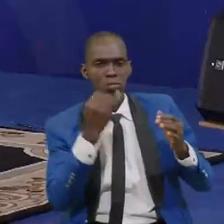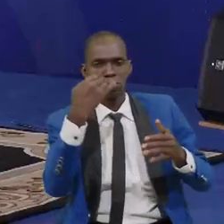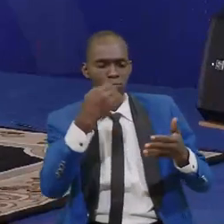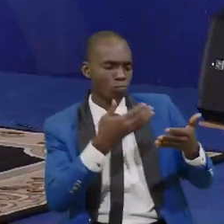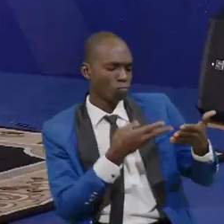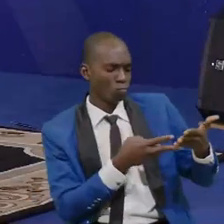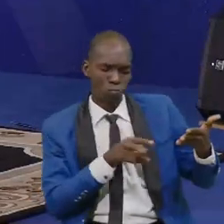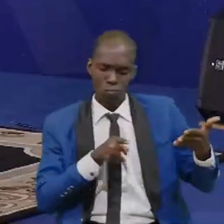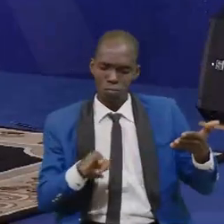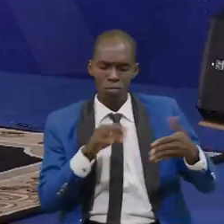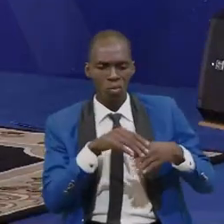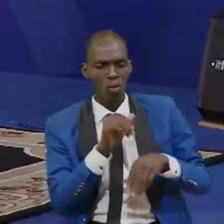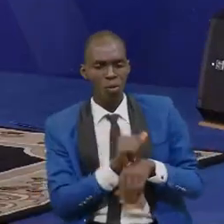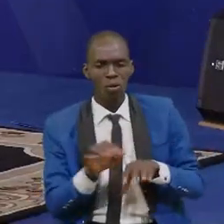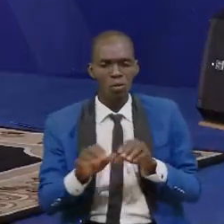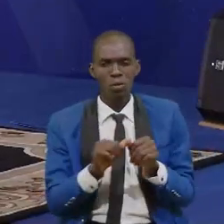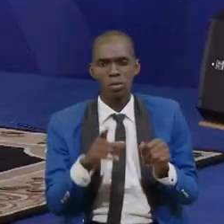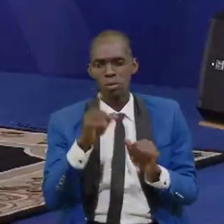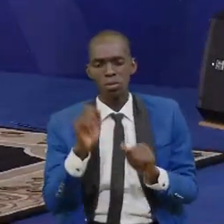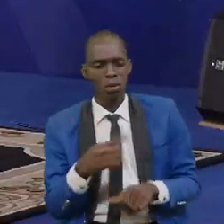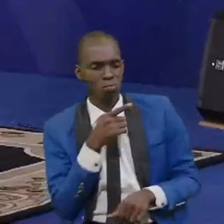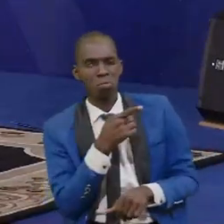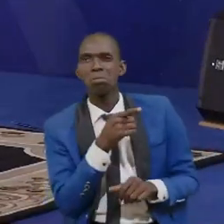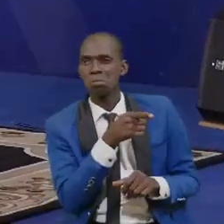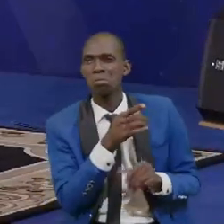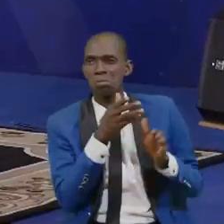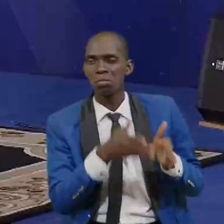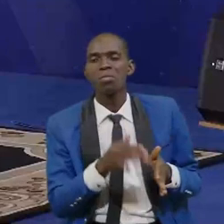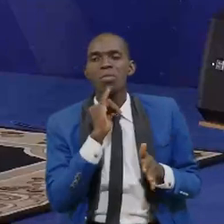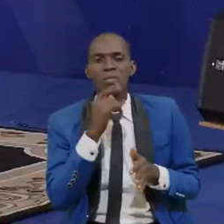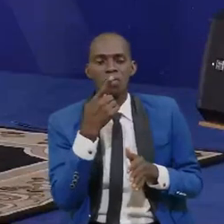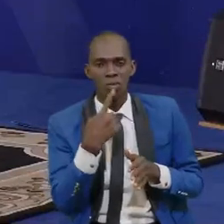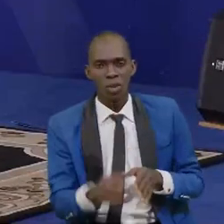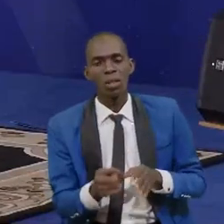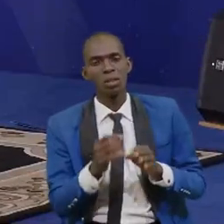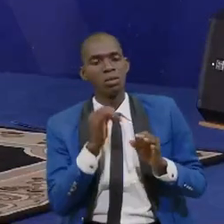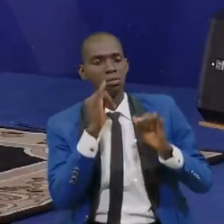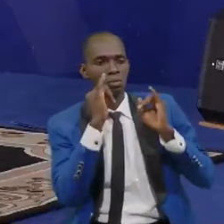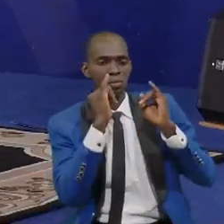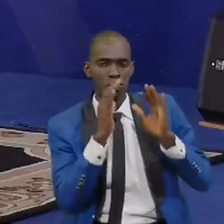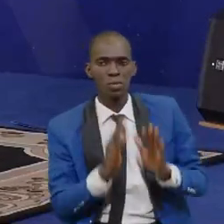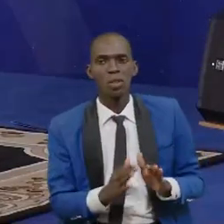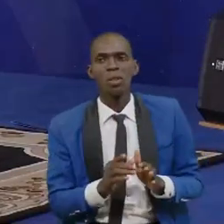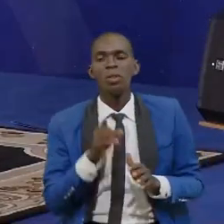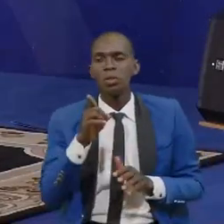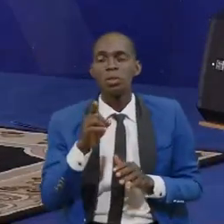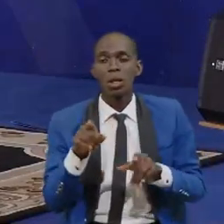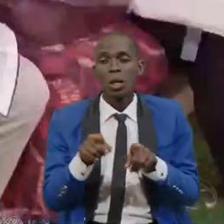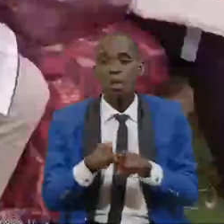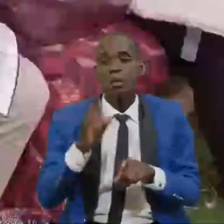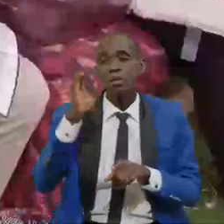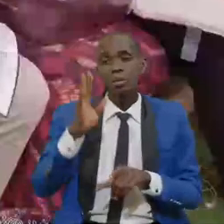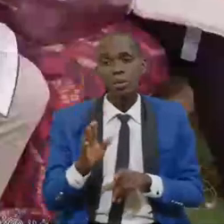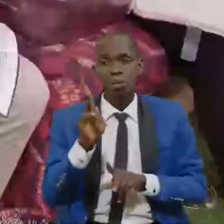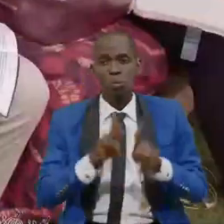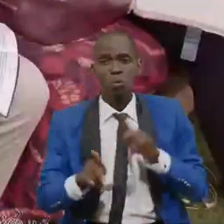regarde toutes choses. Et il fait tout. Vous pouvez le voir, le ministre. Les gens doivent pouvoir aussi voir dans